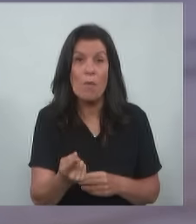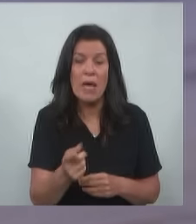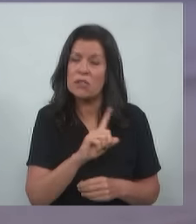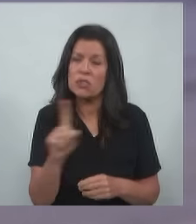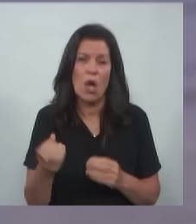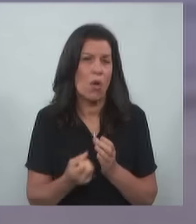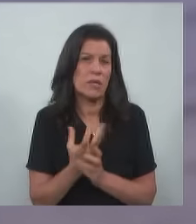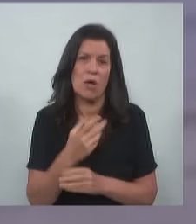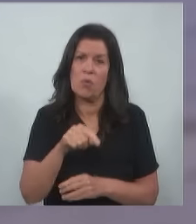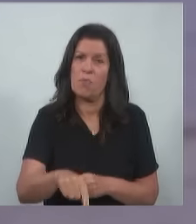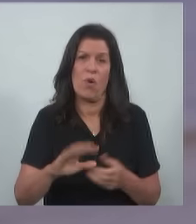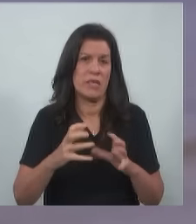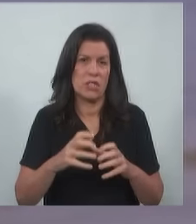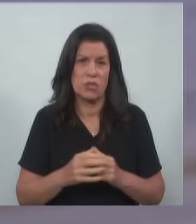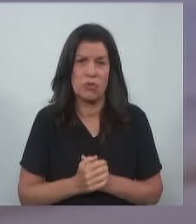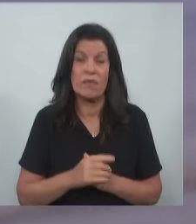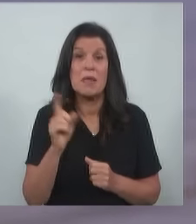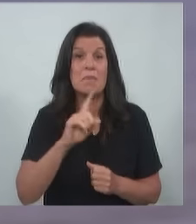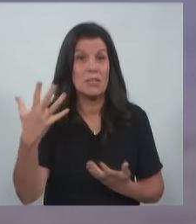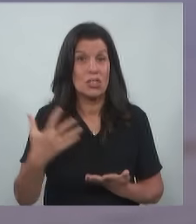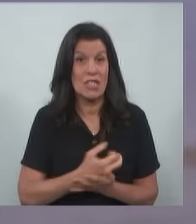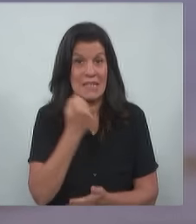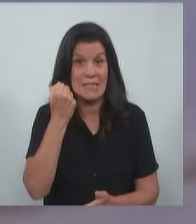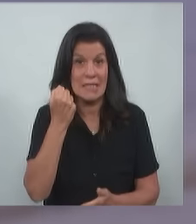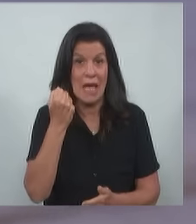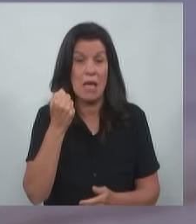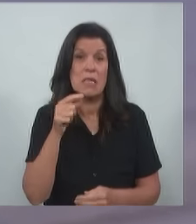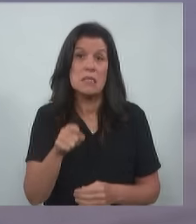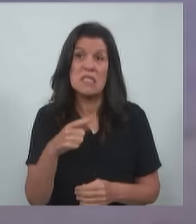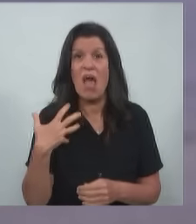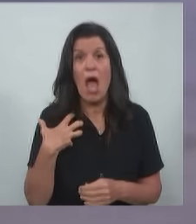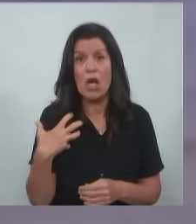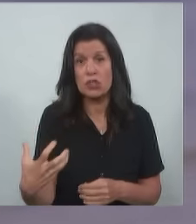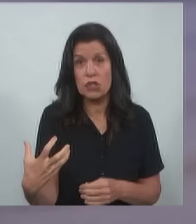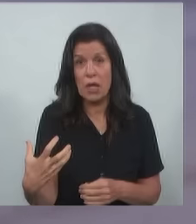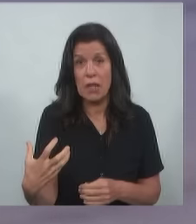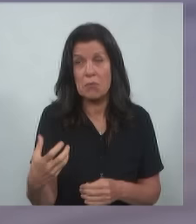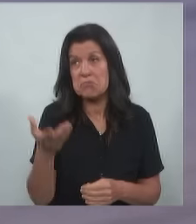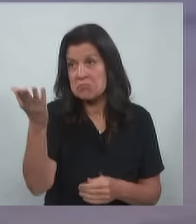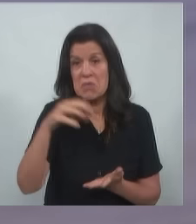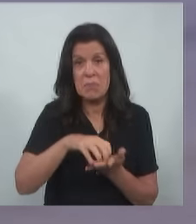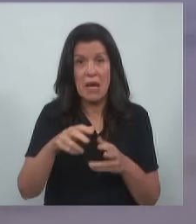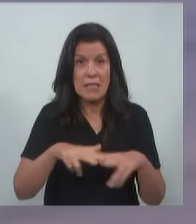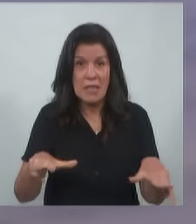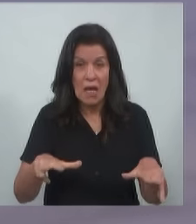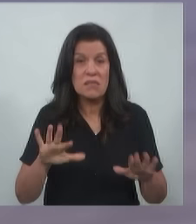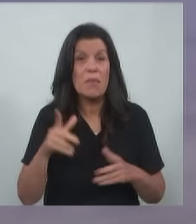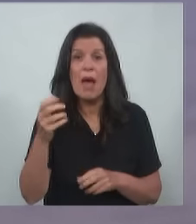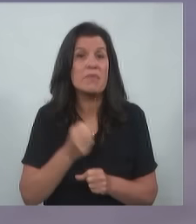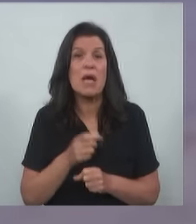פה במגרשים הנחשפים יהיו בעלי הון, עשירי מרכז הארץ, שיהפכו את הבית